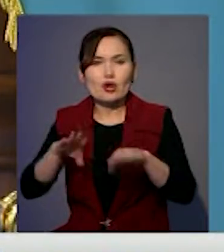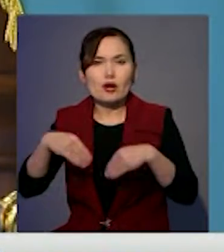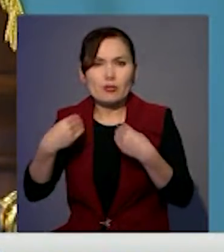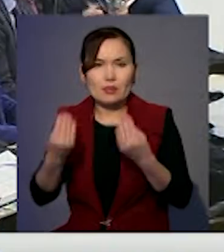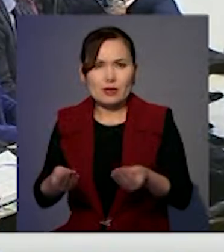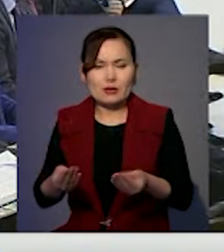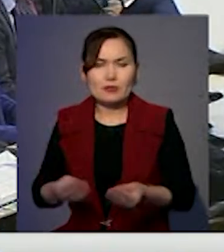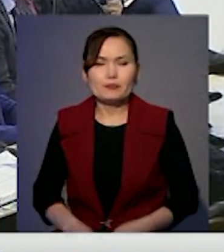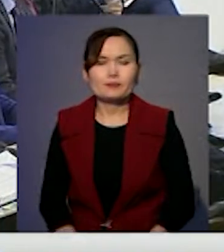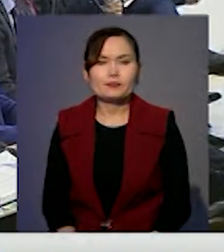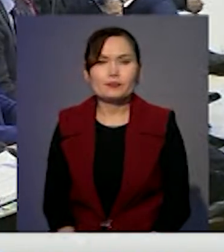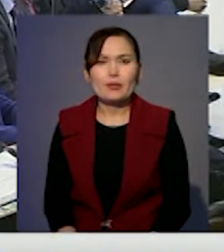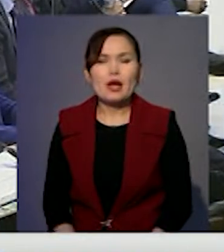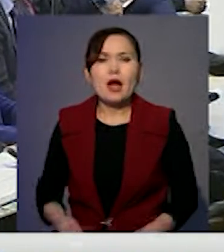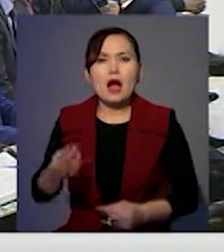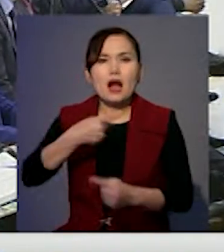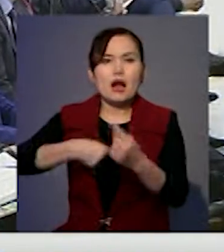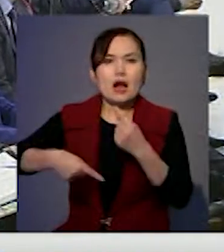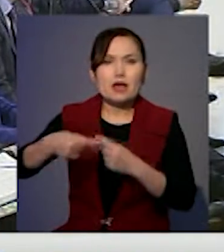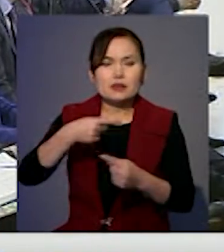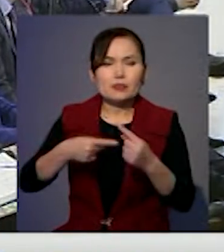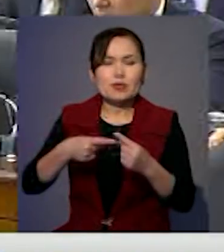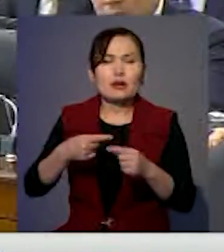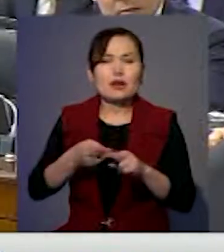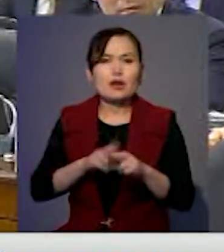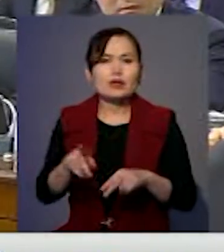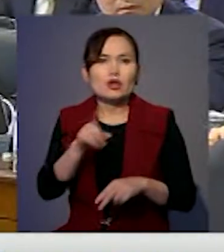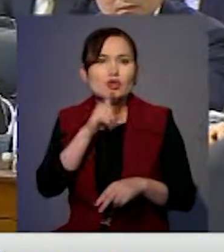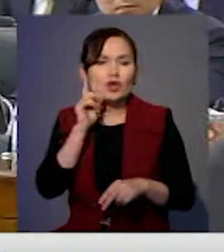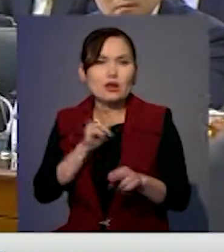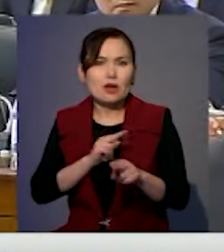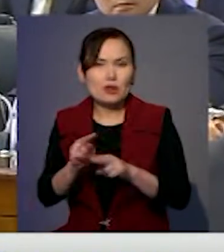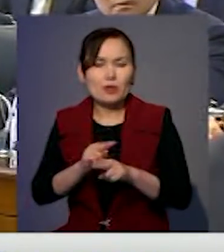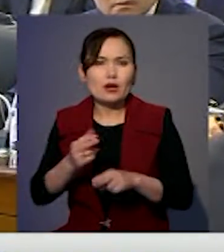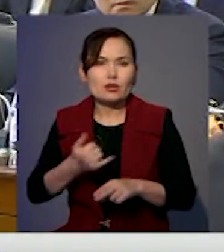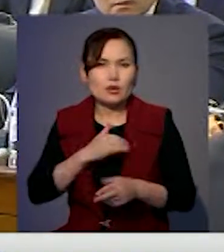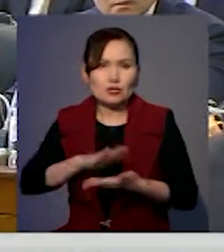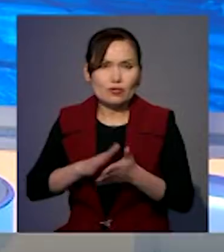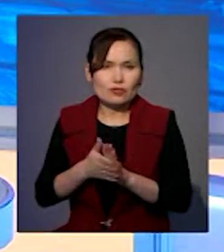қуанышқа бөленді. Кәсіпкерлікке шұғылданудың барлық қолайлы жағдайын жасап отырмыз.